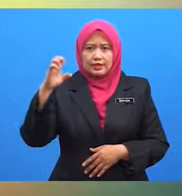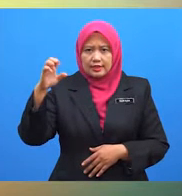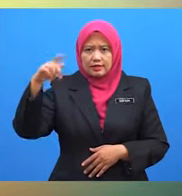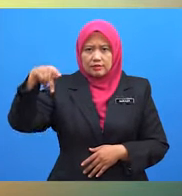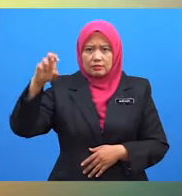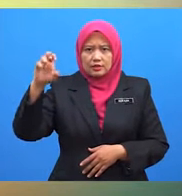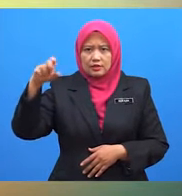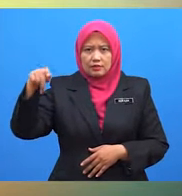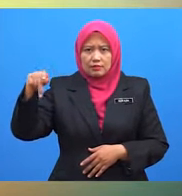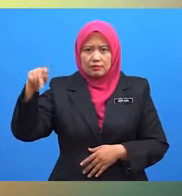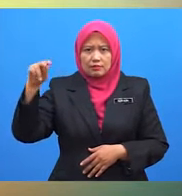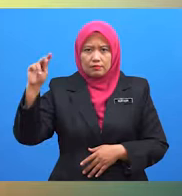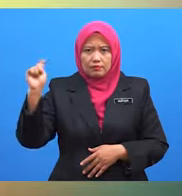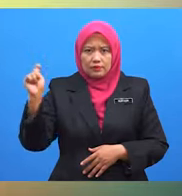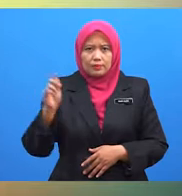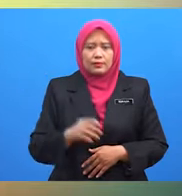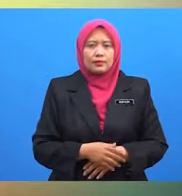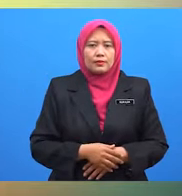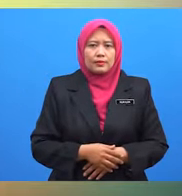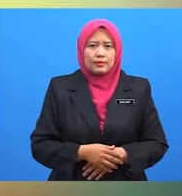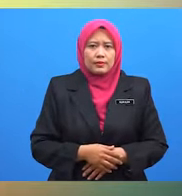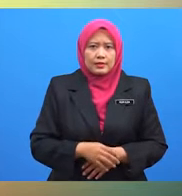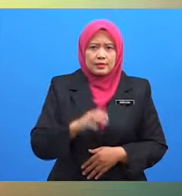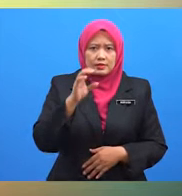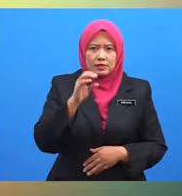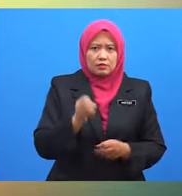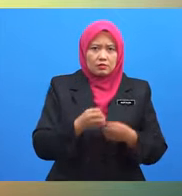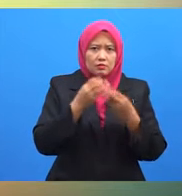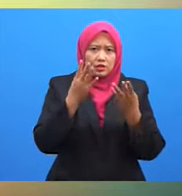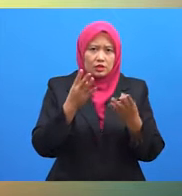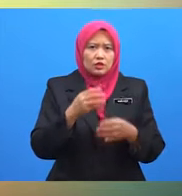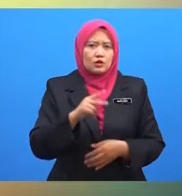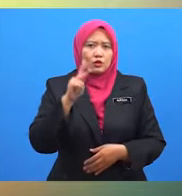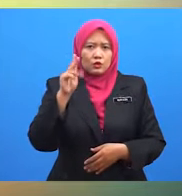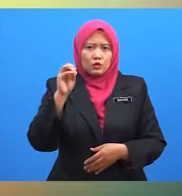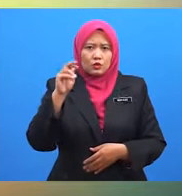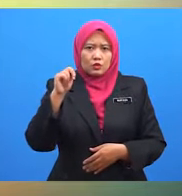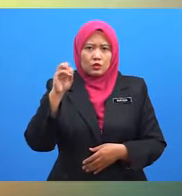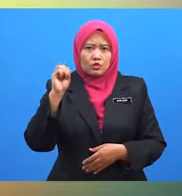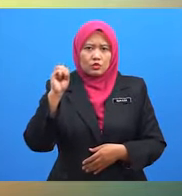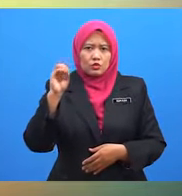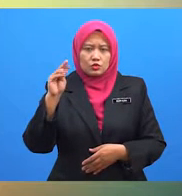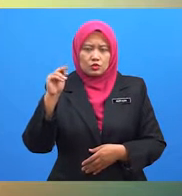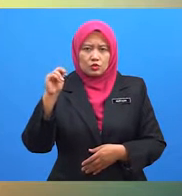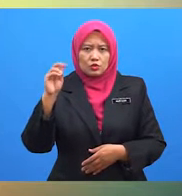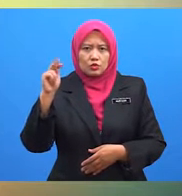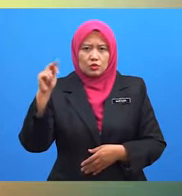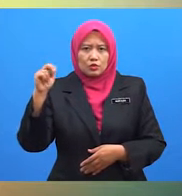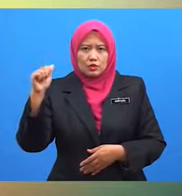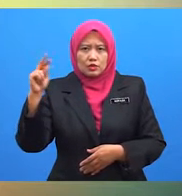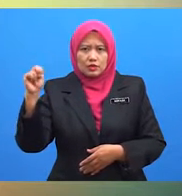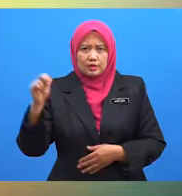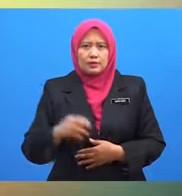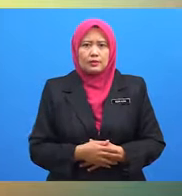aspirasi seperti BH, PH, DH dan KH. D.